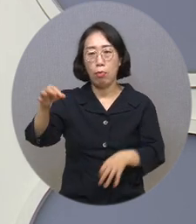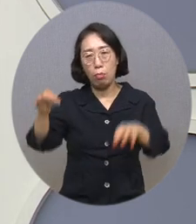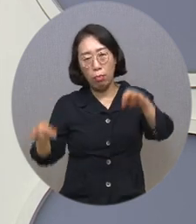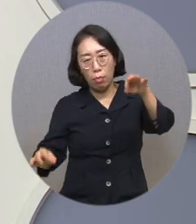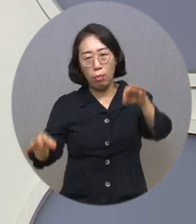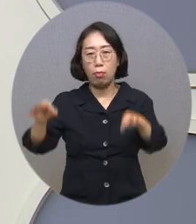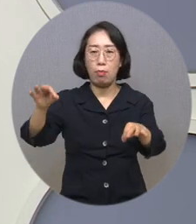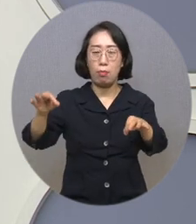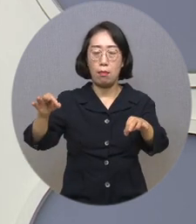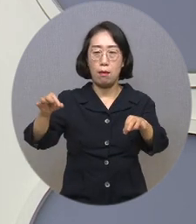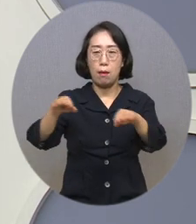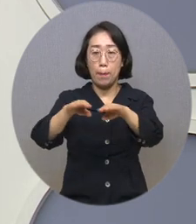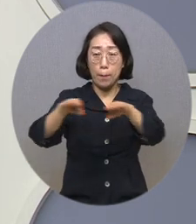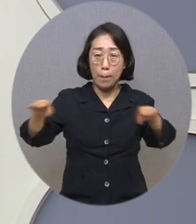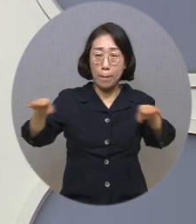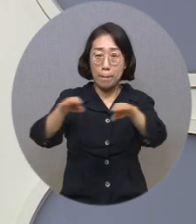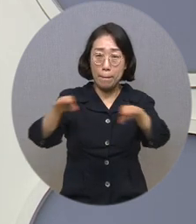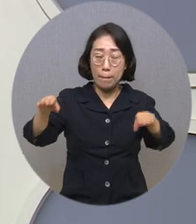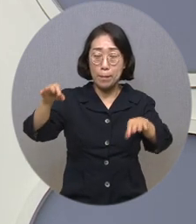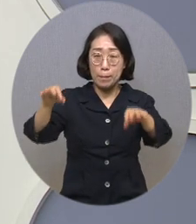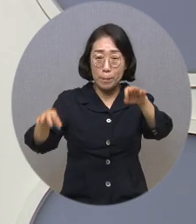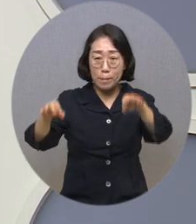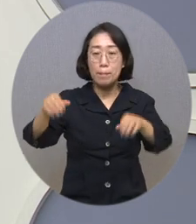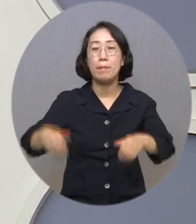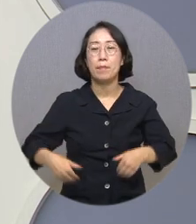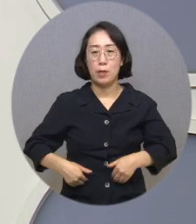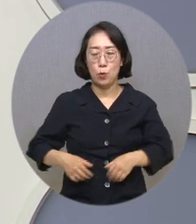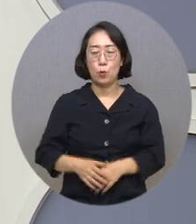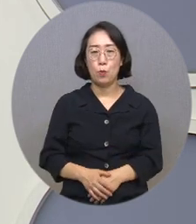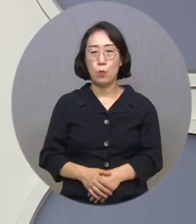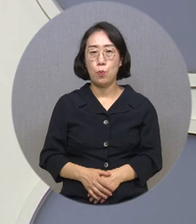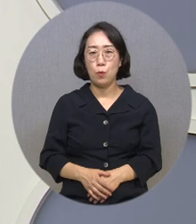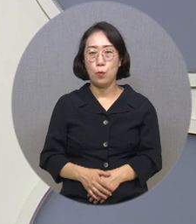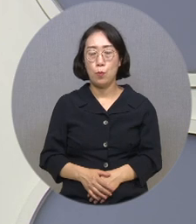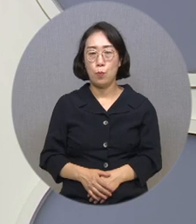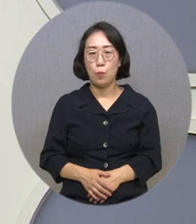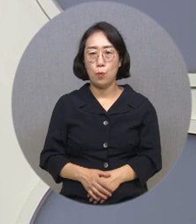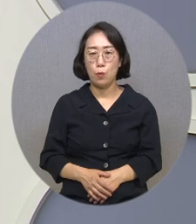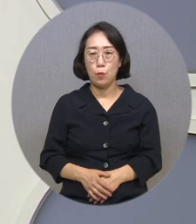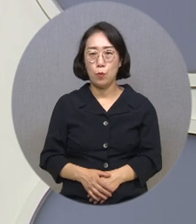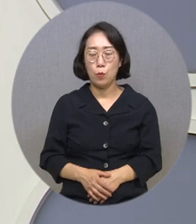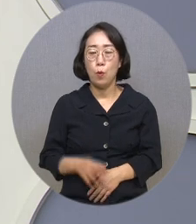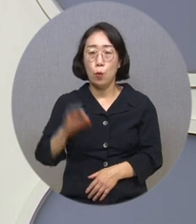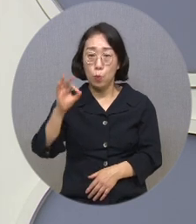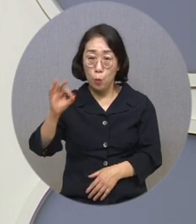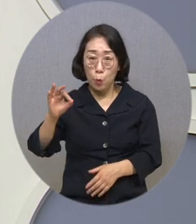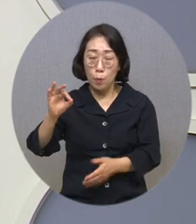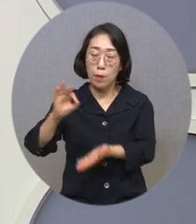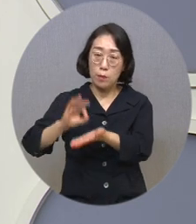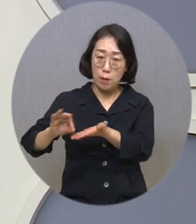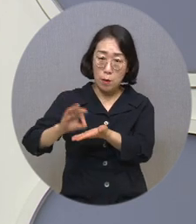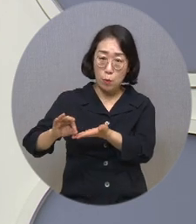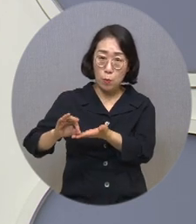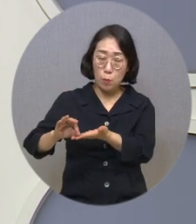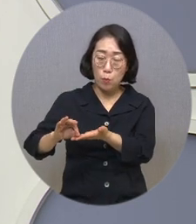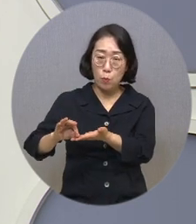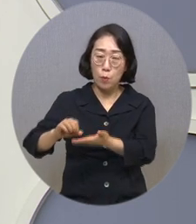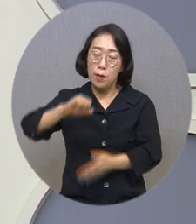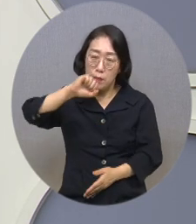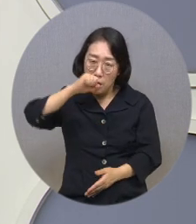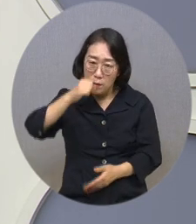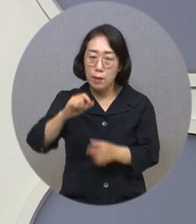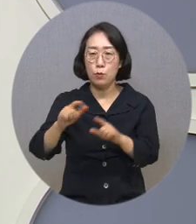이 균형을 맞추는 작업이 필요합니다. 그래서 두 번째는 이제 어떻게 하면 재정을 확충할까. 그다음에 마지막 세 번째는